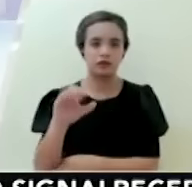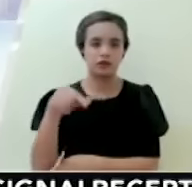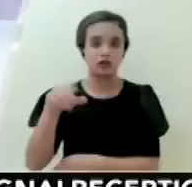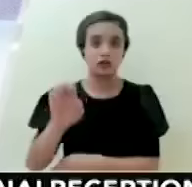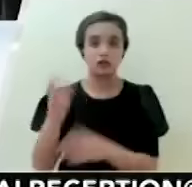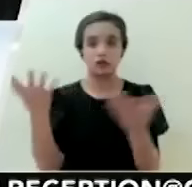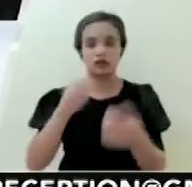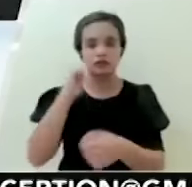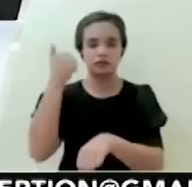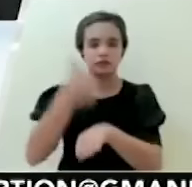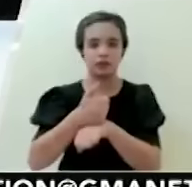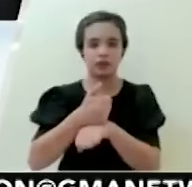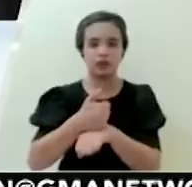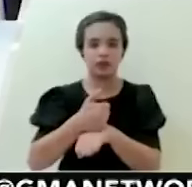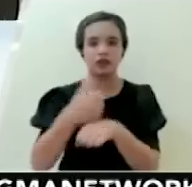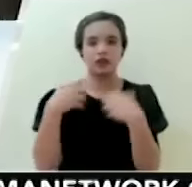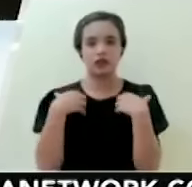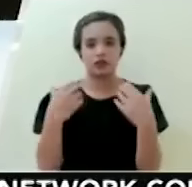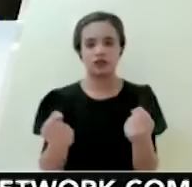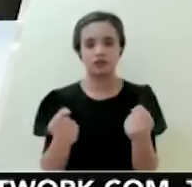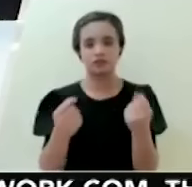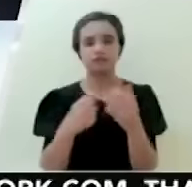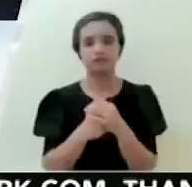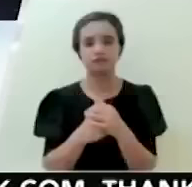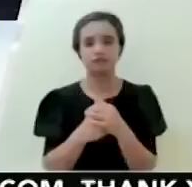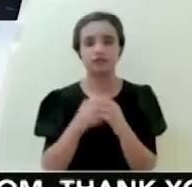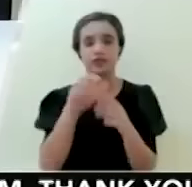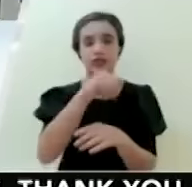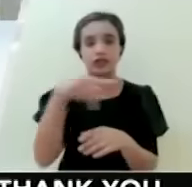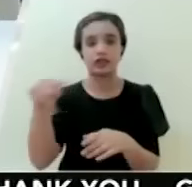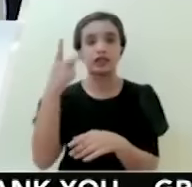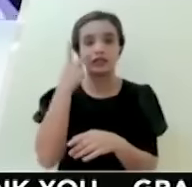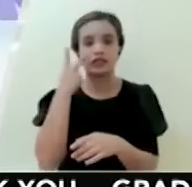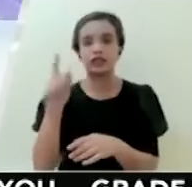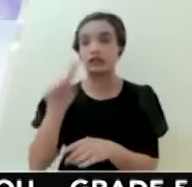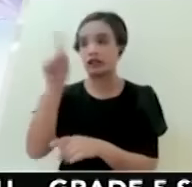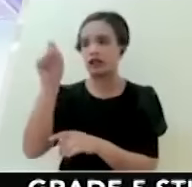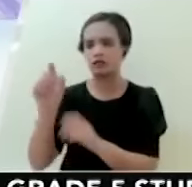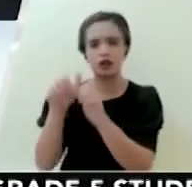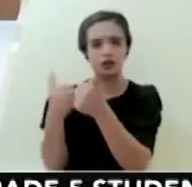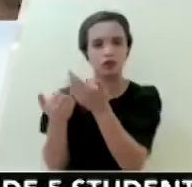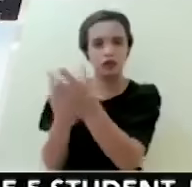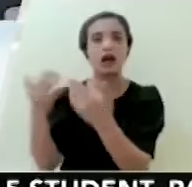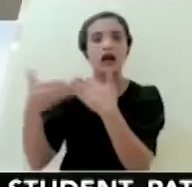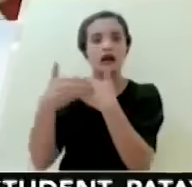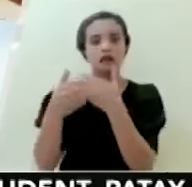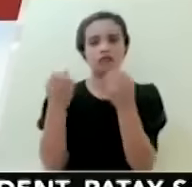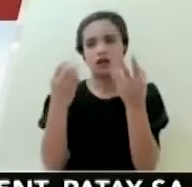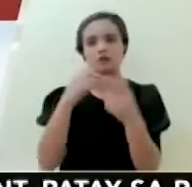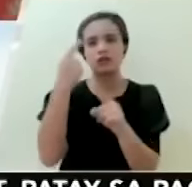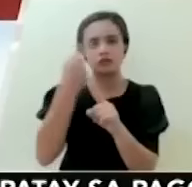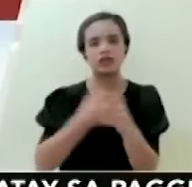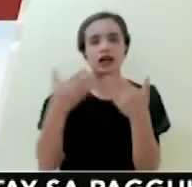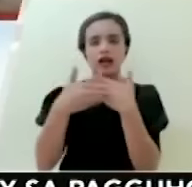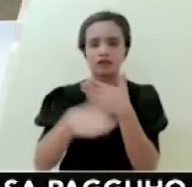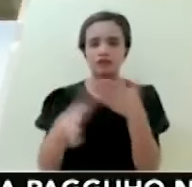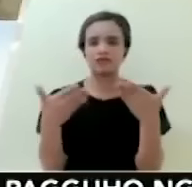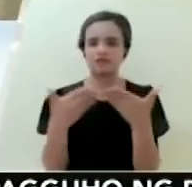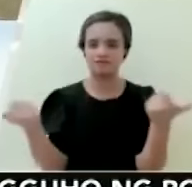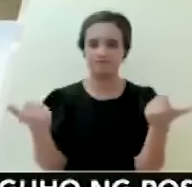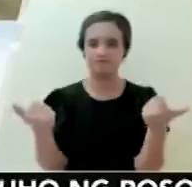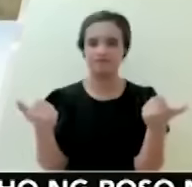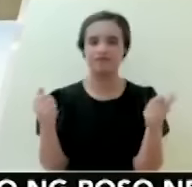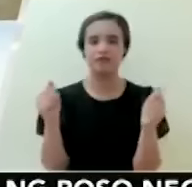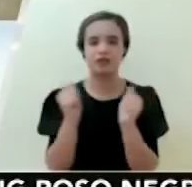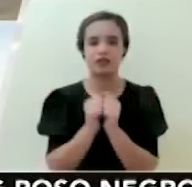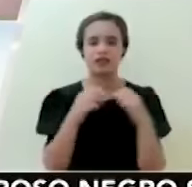wellness app. At dito, kinumusta namin siya ilang buwan matapos ang breakup sa kapuso star na si